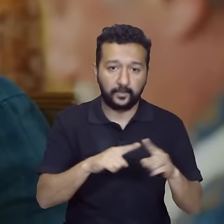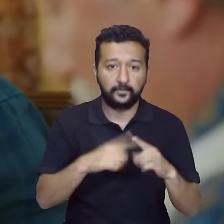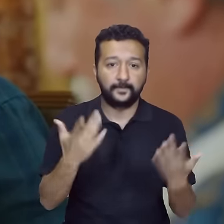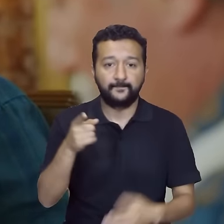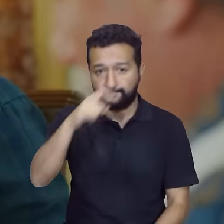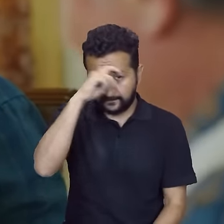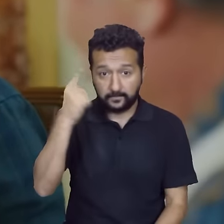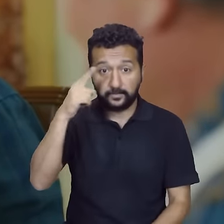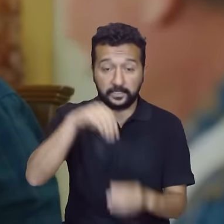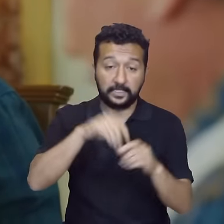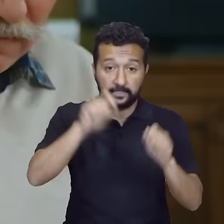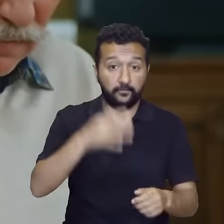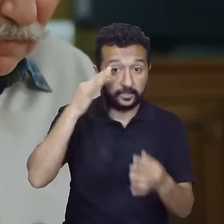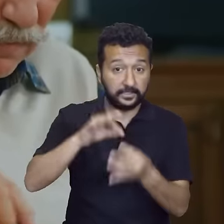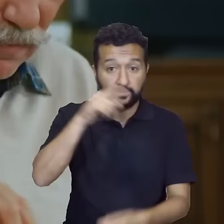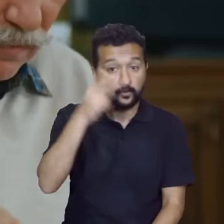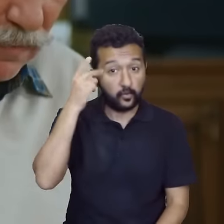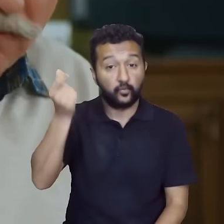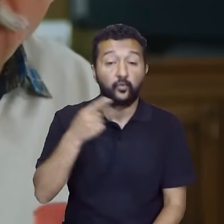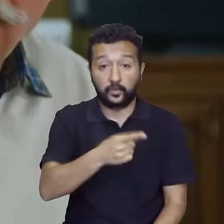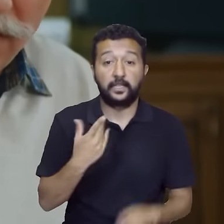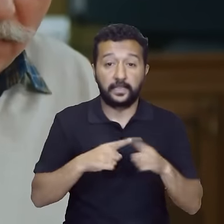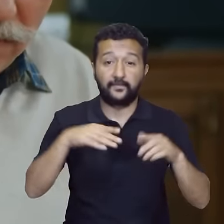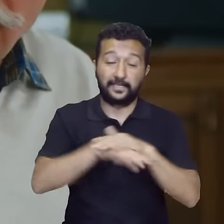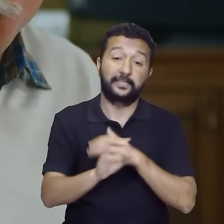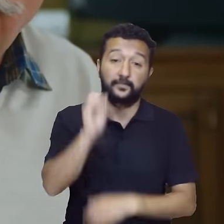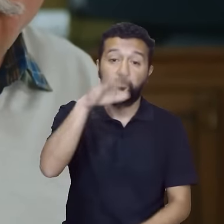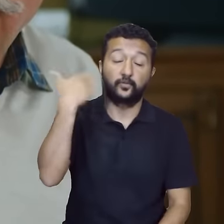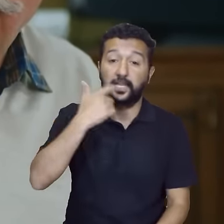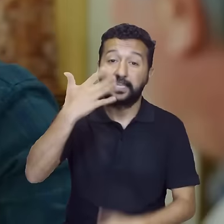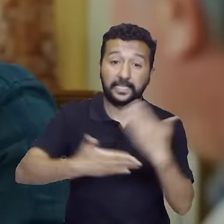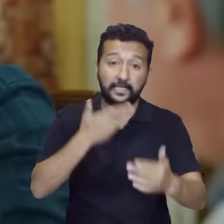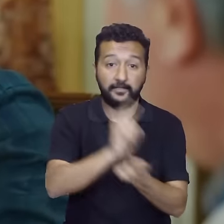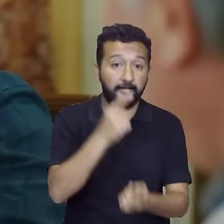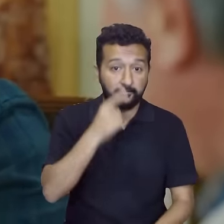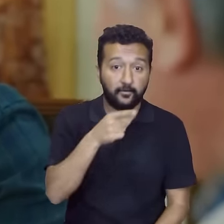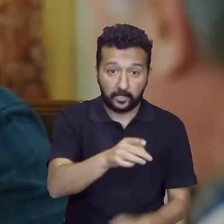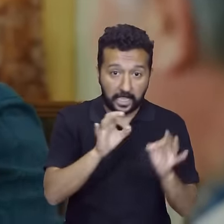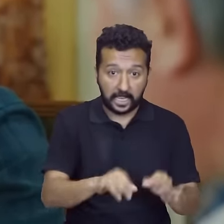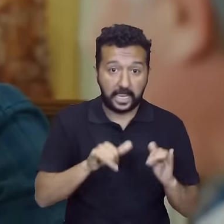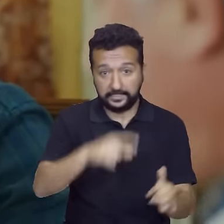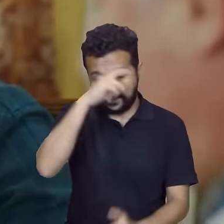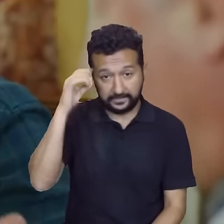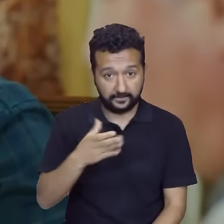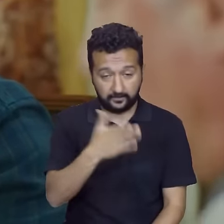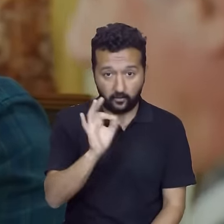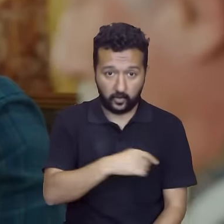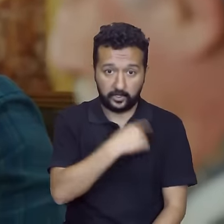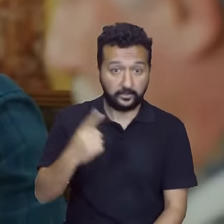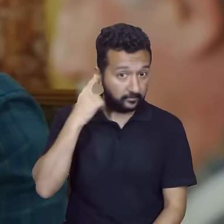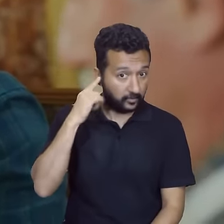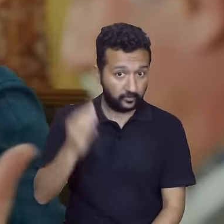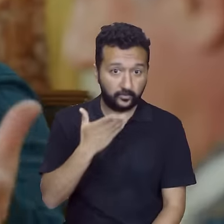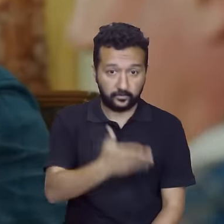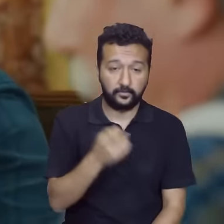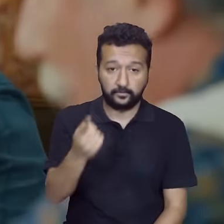da sıcak bir şey bırakıyor insanlar. Unutuyorlar mesela, tavan arasına kaldırıyorlar. Sonra yıllar sonra gidiyorlar, bakıyorlar koydukları şey hala sıcak yani. O derece meşhur